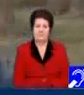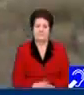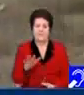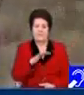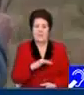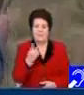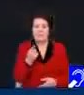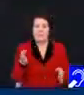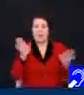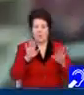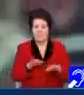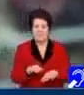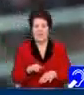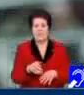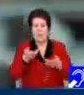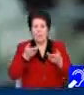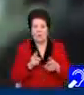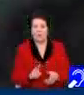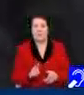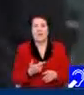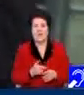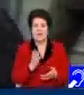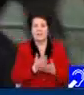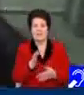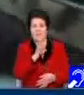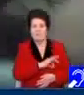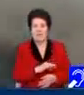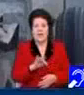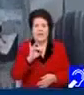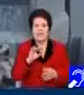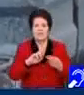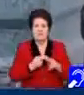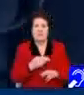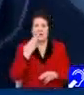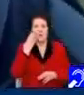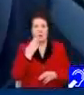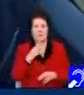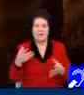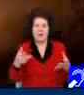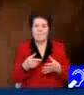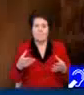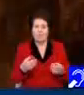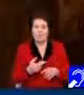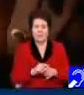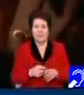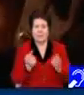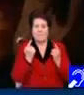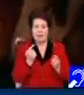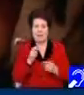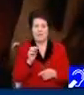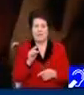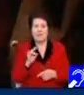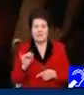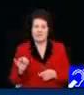Tărâmul binecuvântat, sau în original God's Own Country, spune povestea unui zilier român ajuns la o fermă din Yorkshire, la țară, în Marea Britanie.